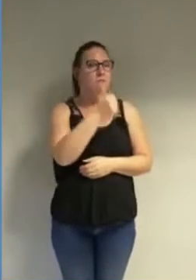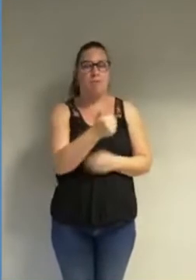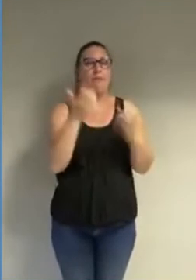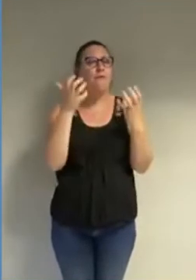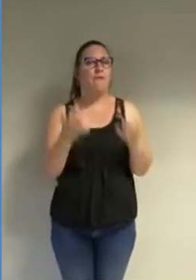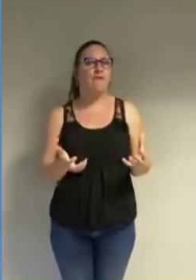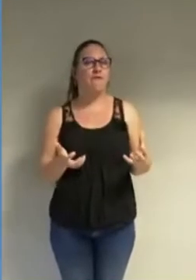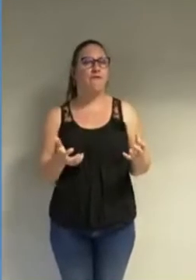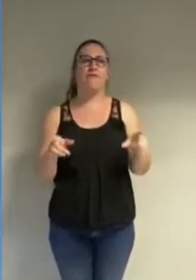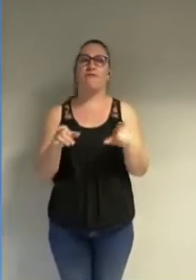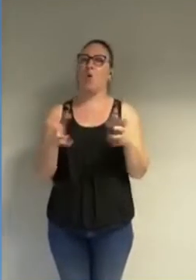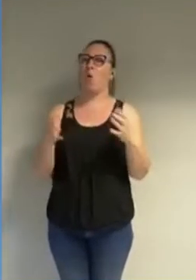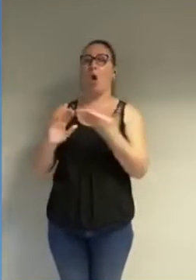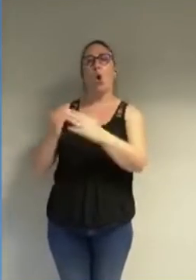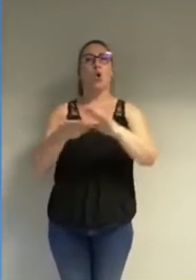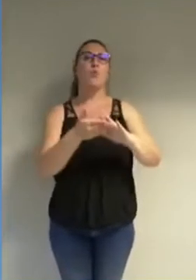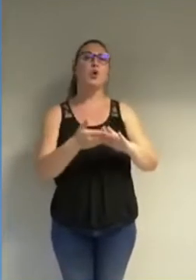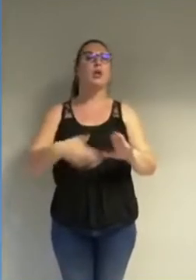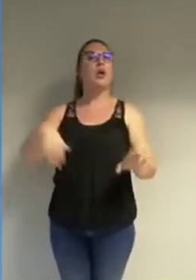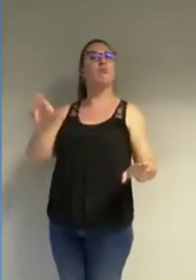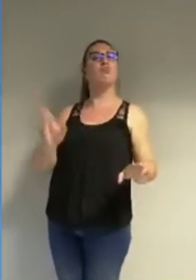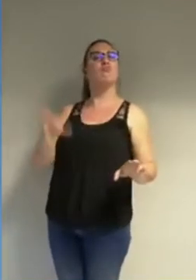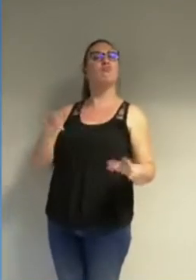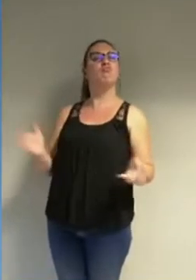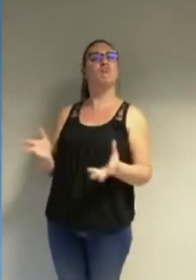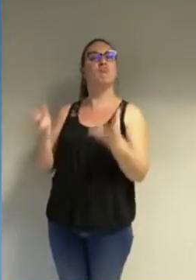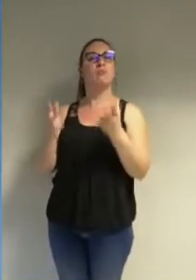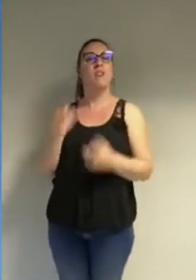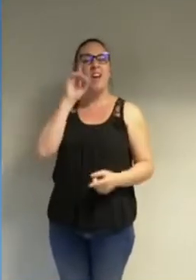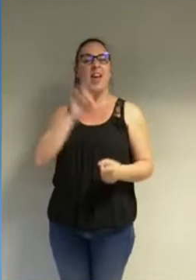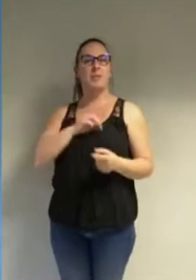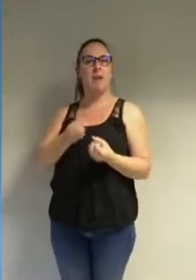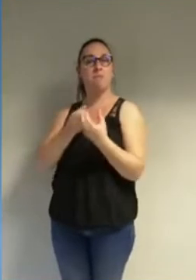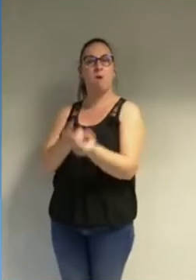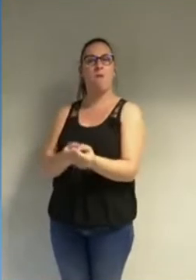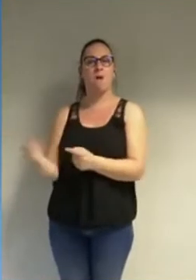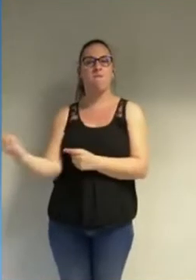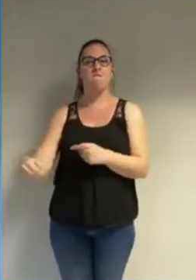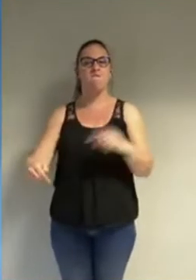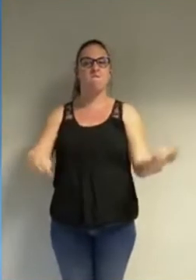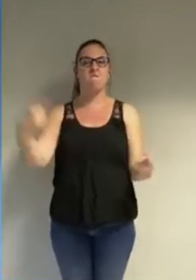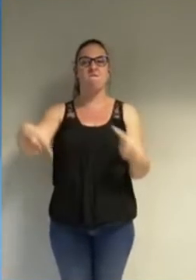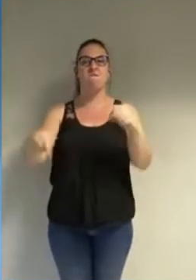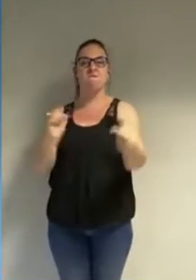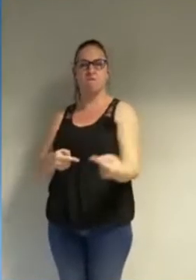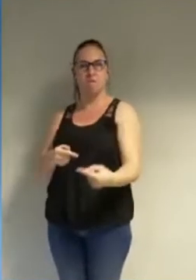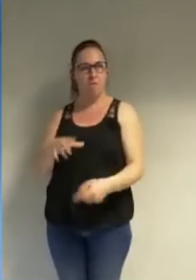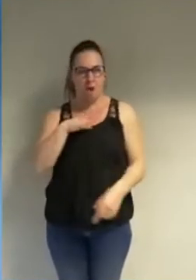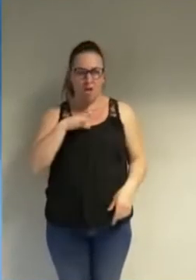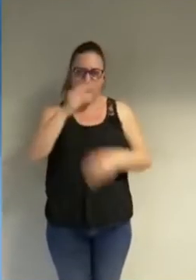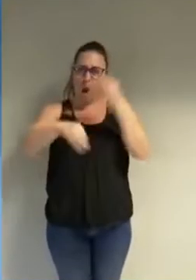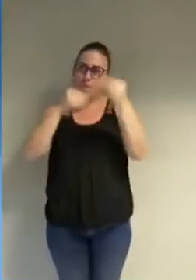de flatter les communautés, d'exacerber les différences afin de construire une société, elles existent dans le monde,